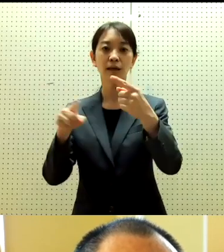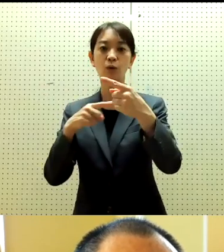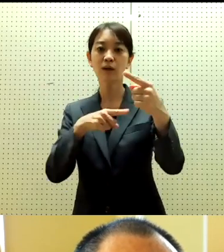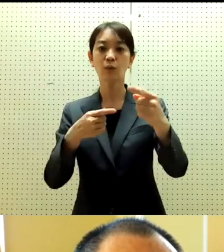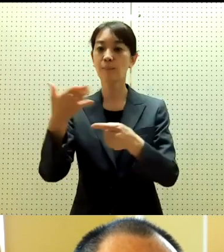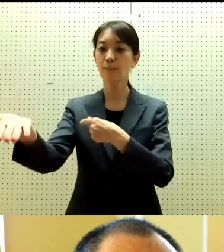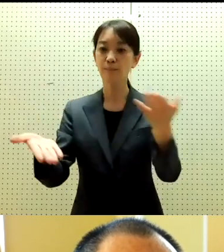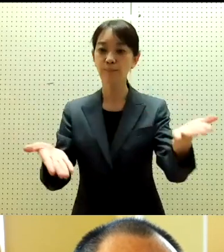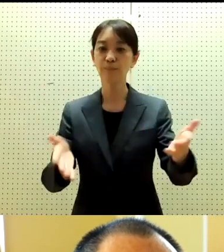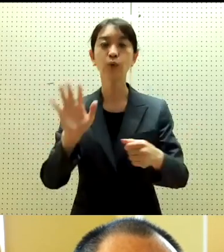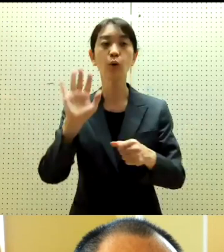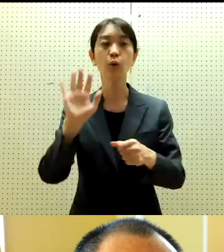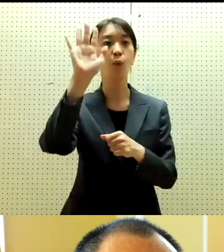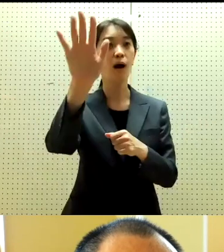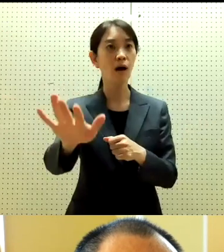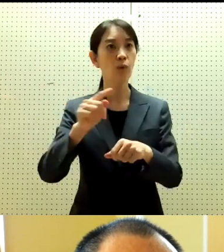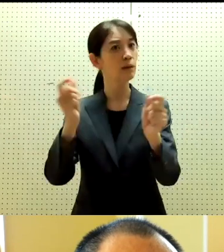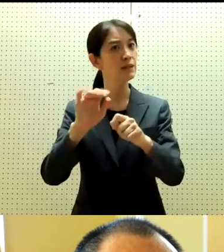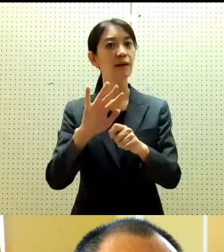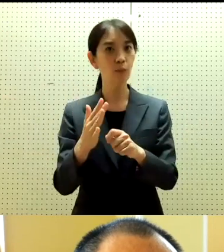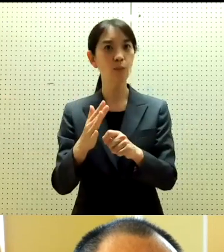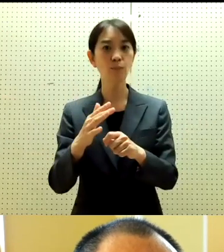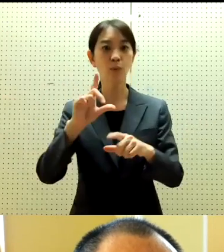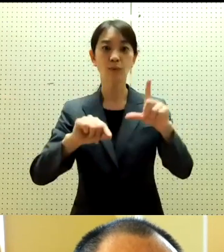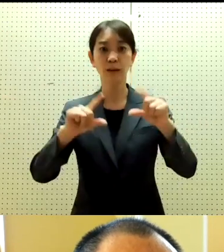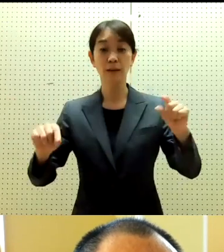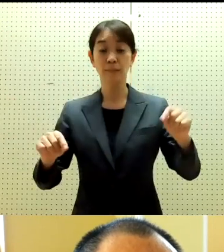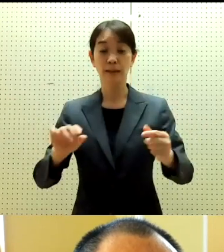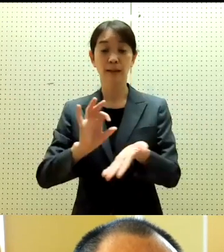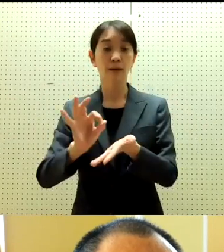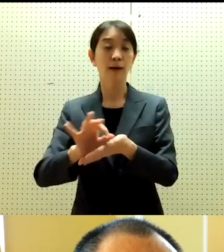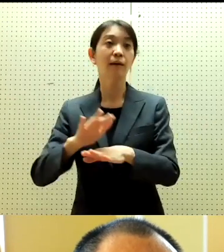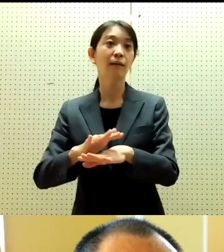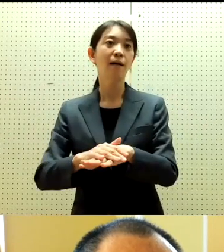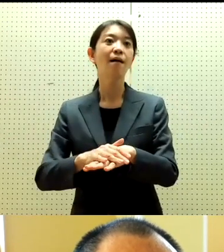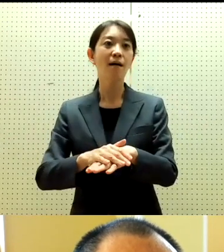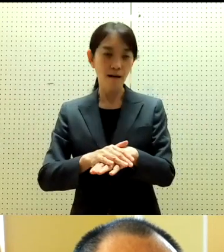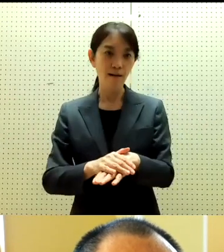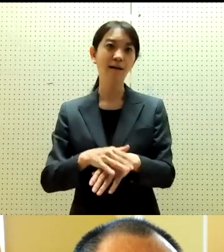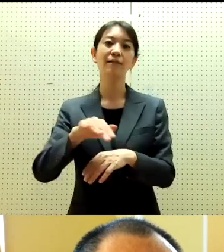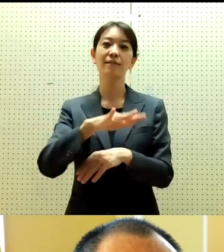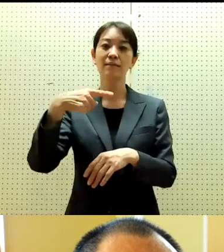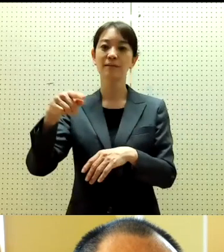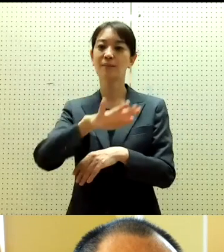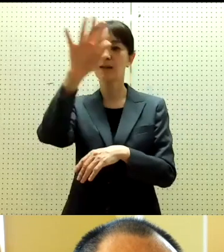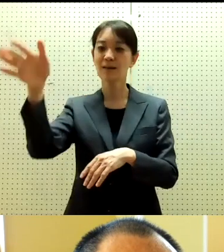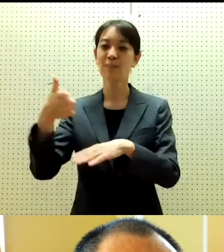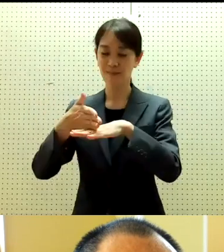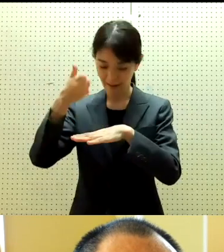さまざまに活用されているのを拝見してあの先生方には本当に感謝しております。